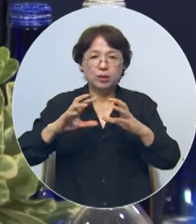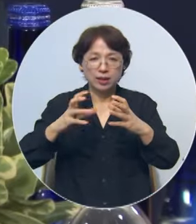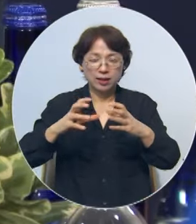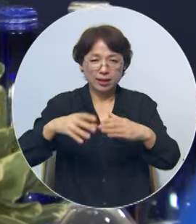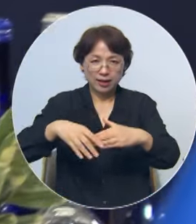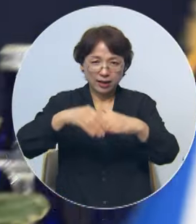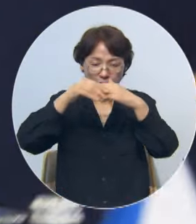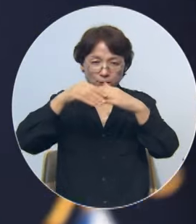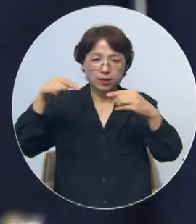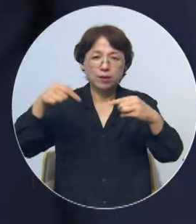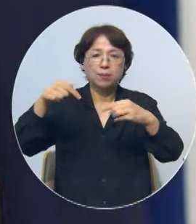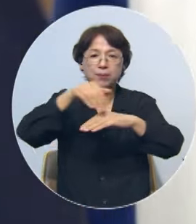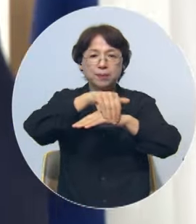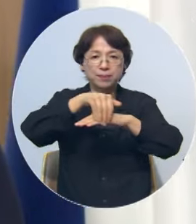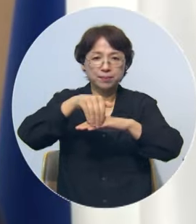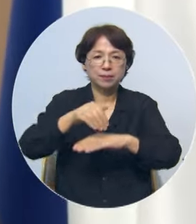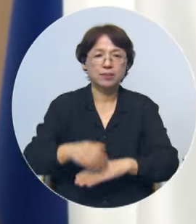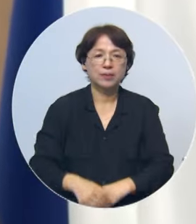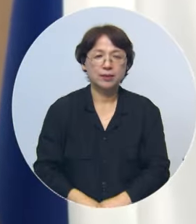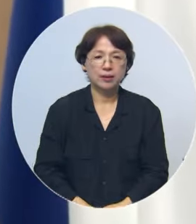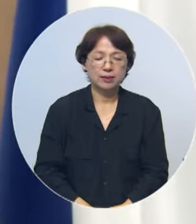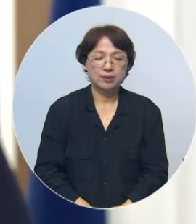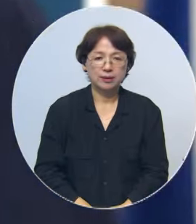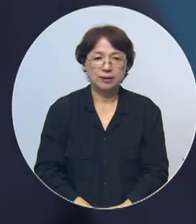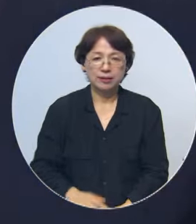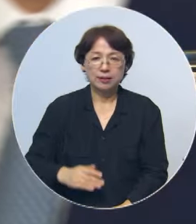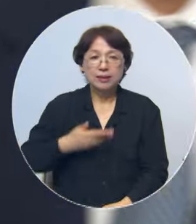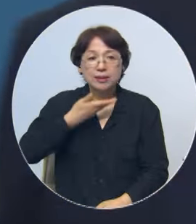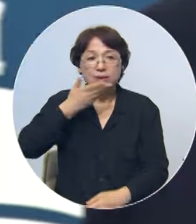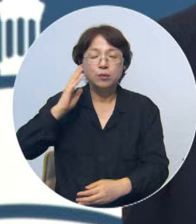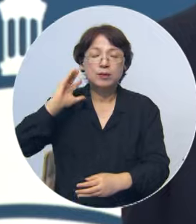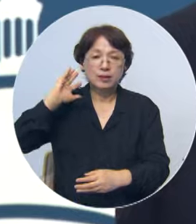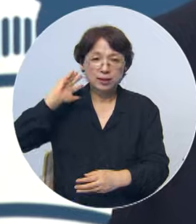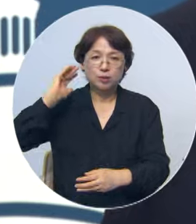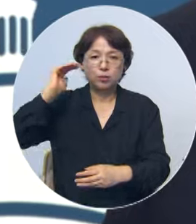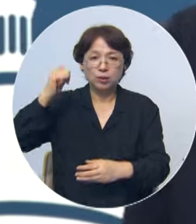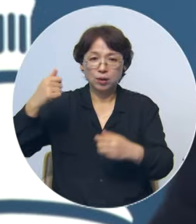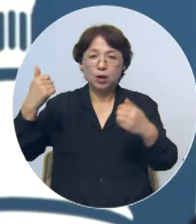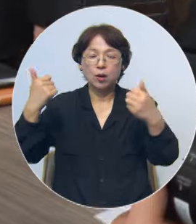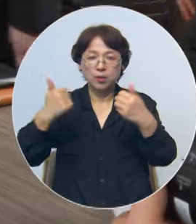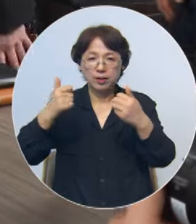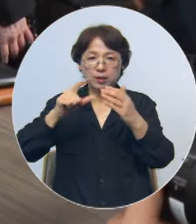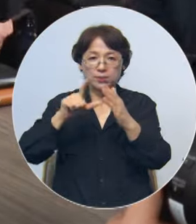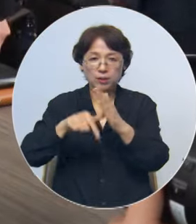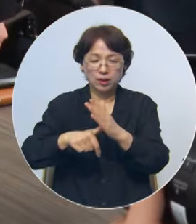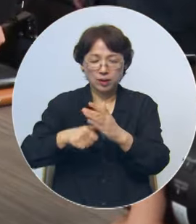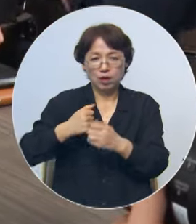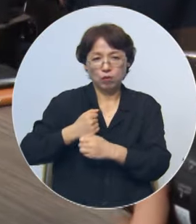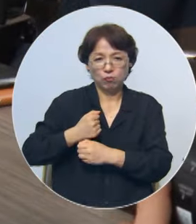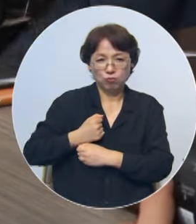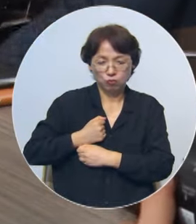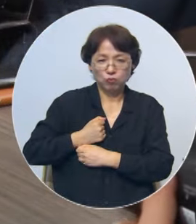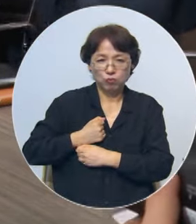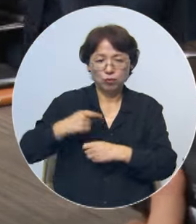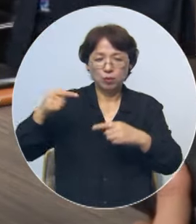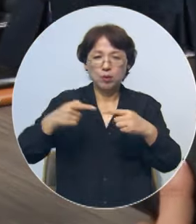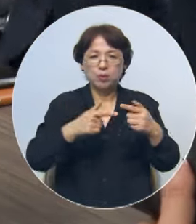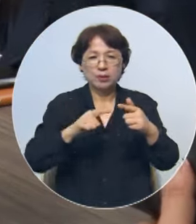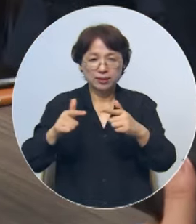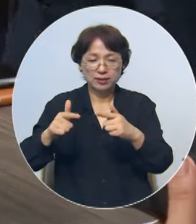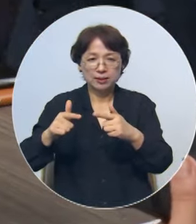방안을 협의할 계획입니다. 파벨 대통령과 회담에선 외교안보 이슈가 주로 다뤄질 걸로 관측되고